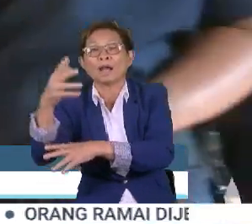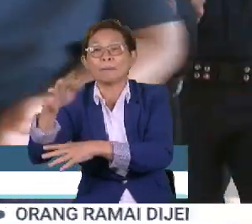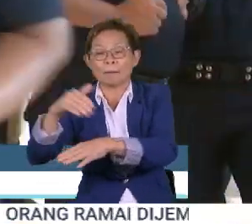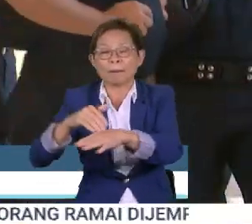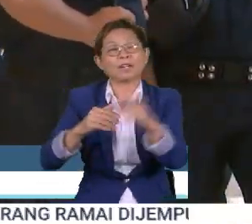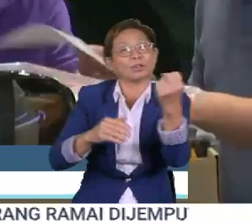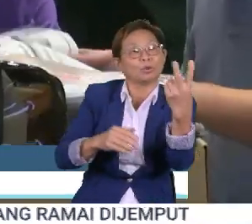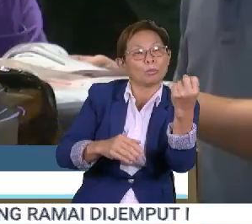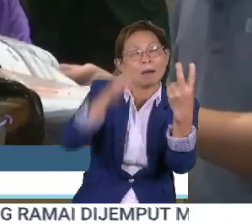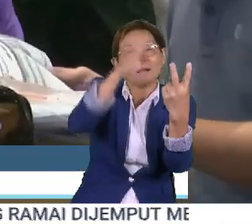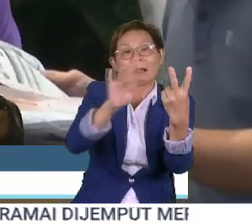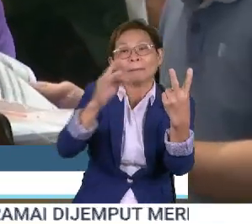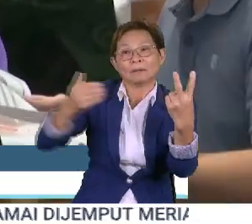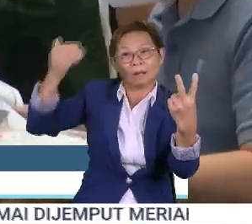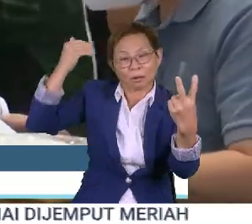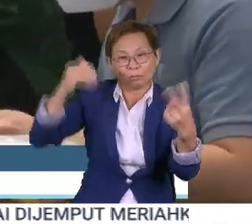lalu